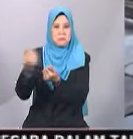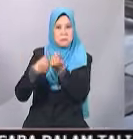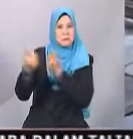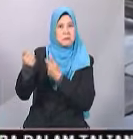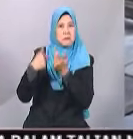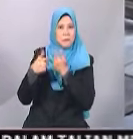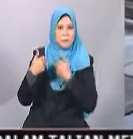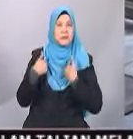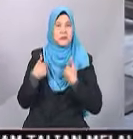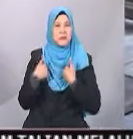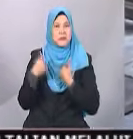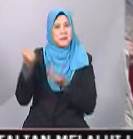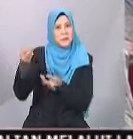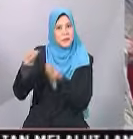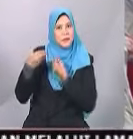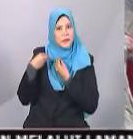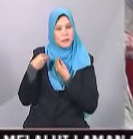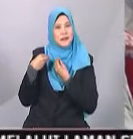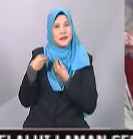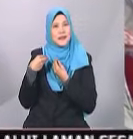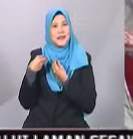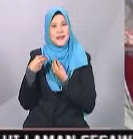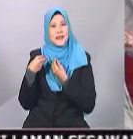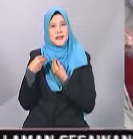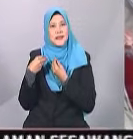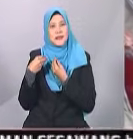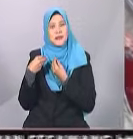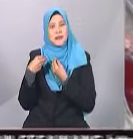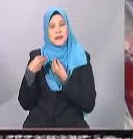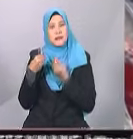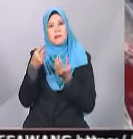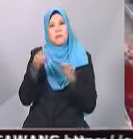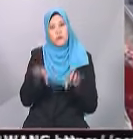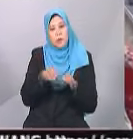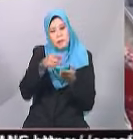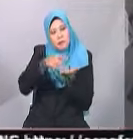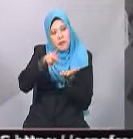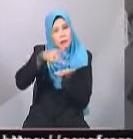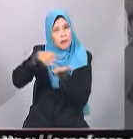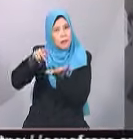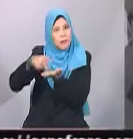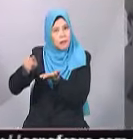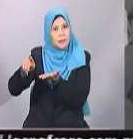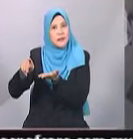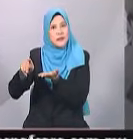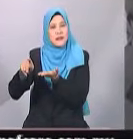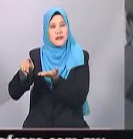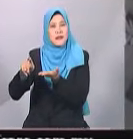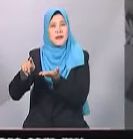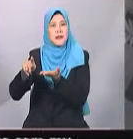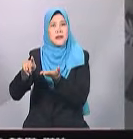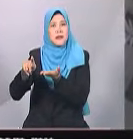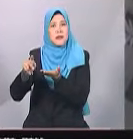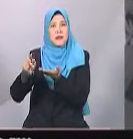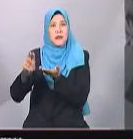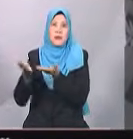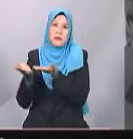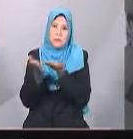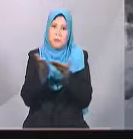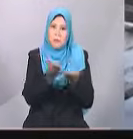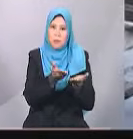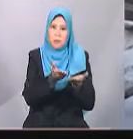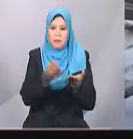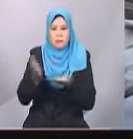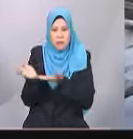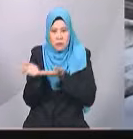bagi. Jadi kita buat belanja harian ni je lah. Dah nak pergi bawa pun tak boleh sebab ia tak boleh